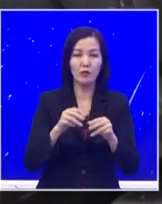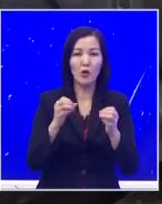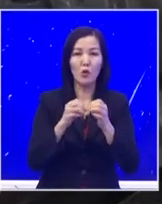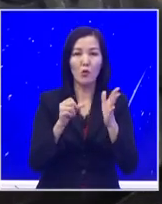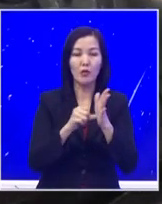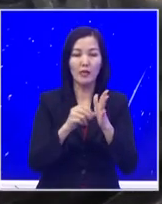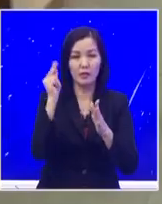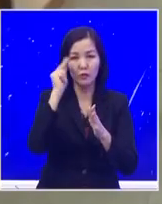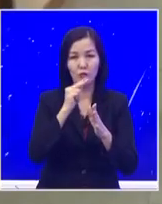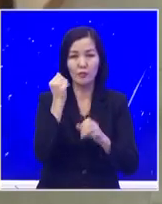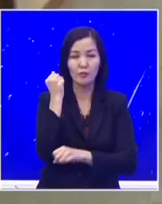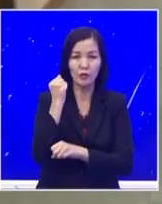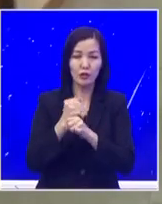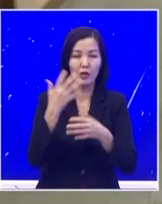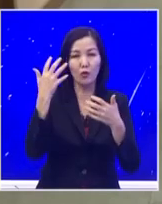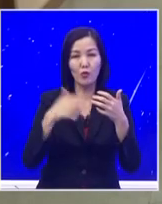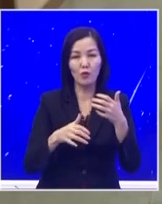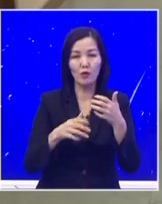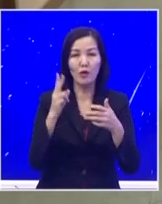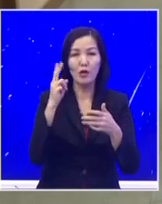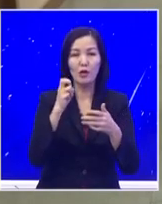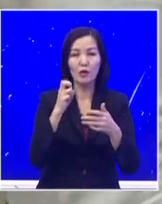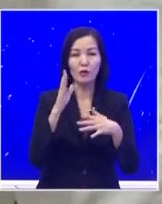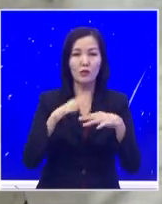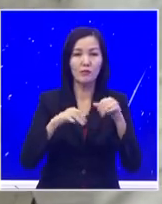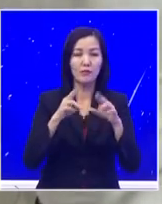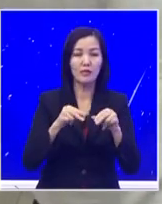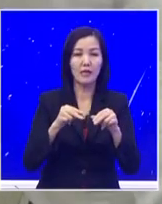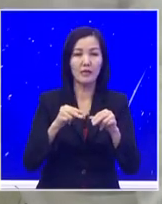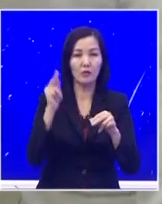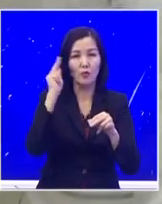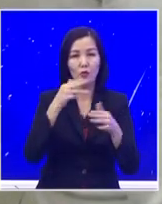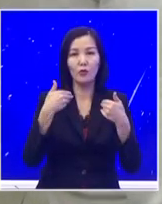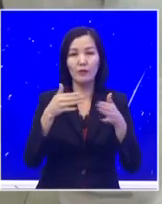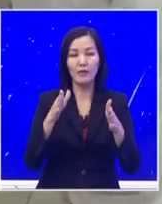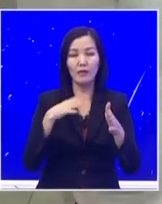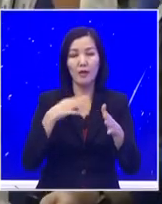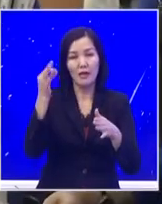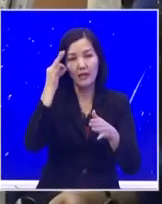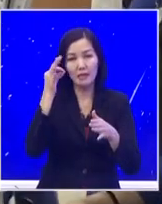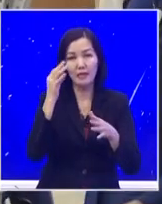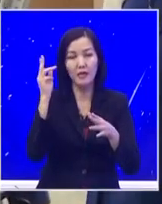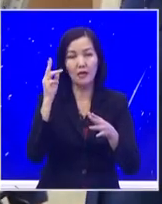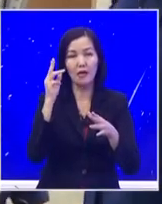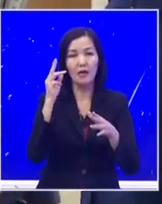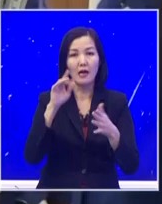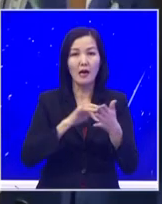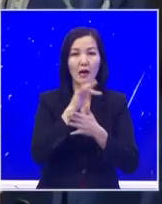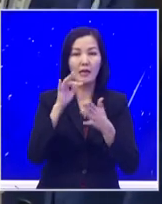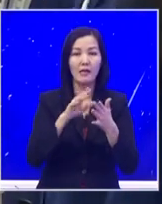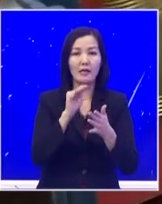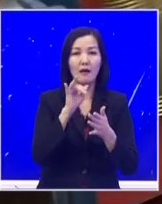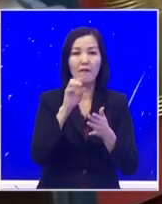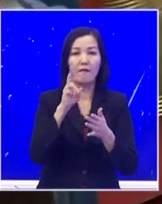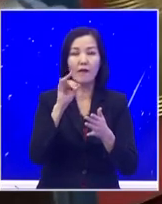бойынша жұмысшы және орта буындағы 200-ге тарта маманды дайындап шығарады. Еске сала кетейік, оқу орны қаладағы фарфор